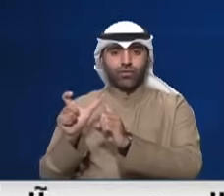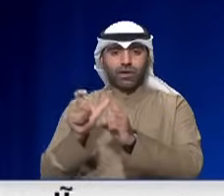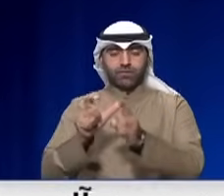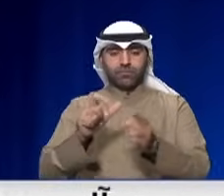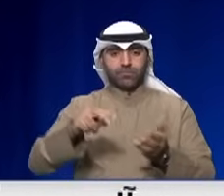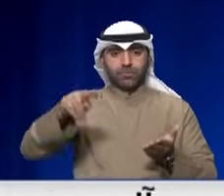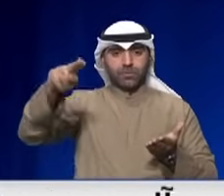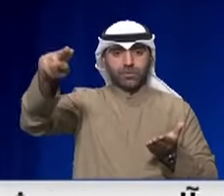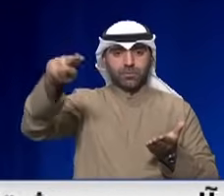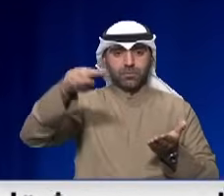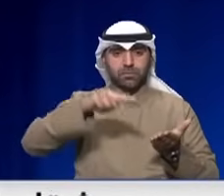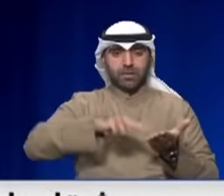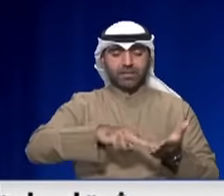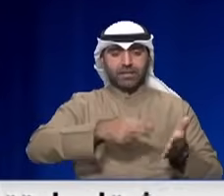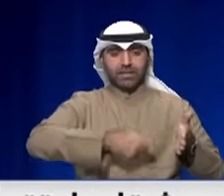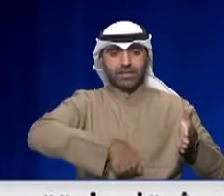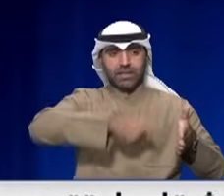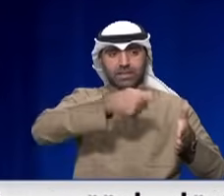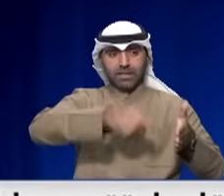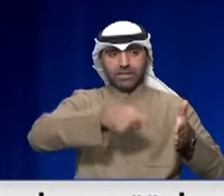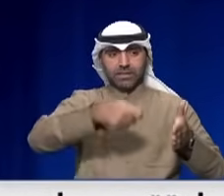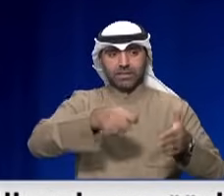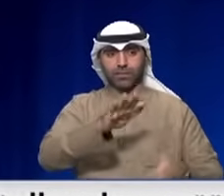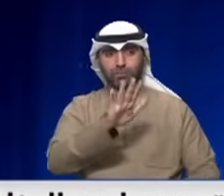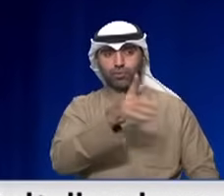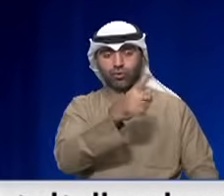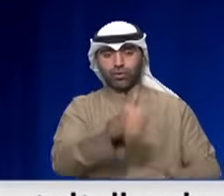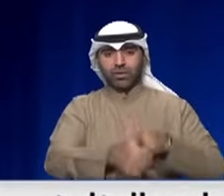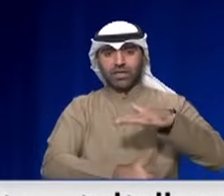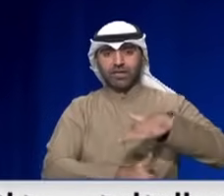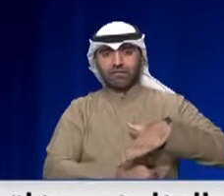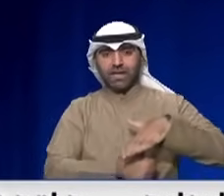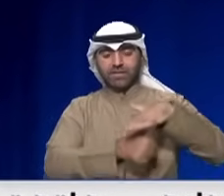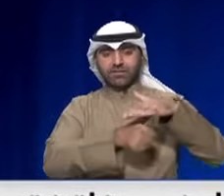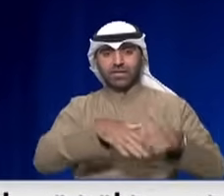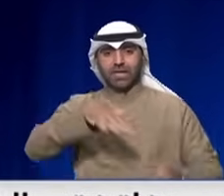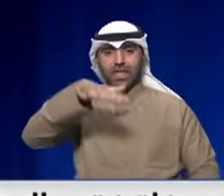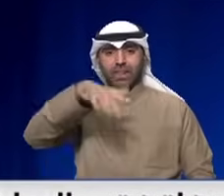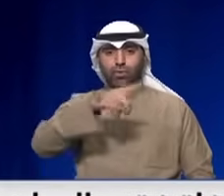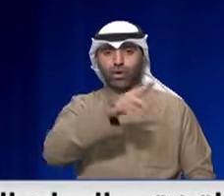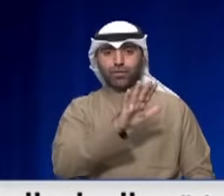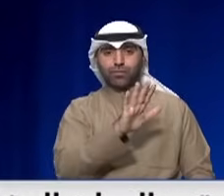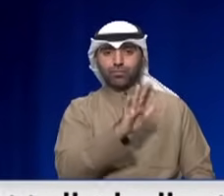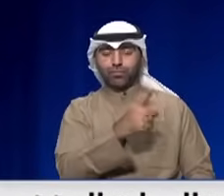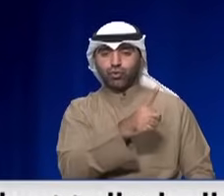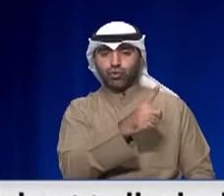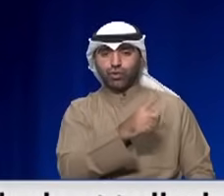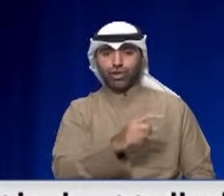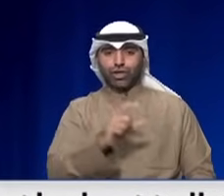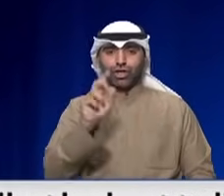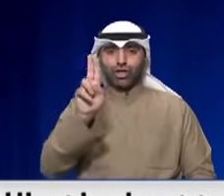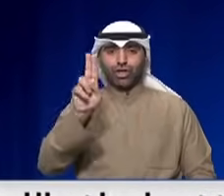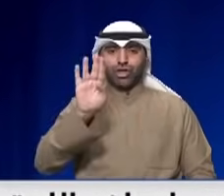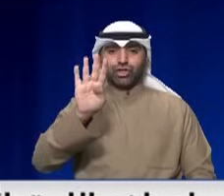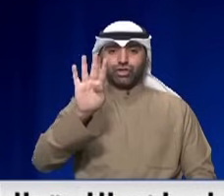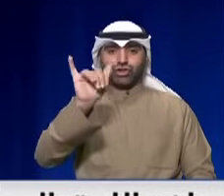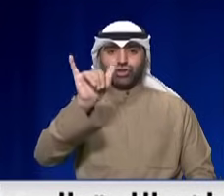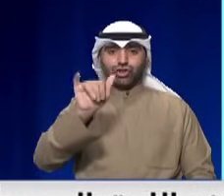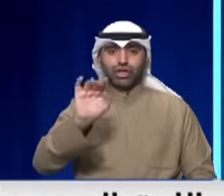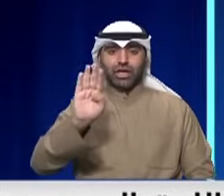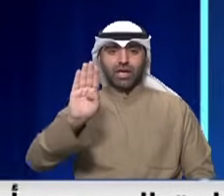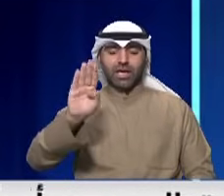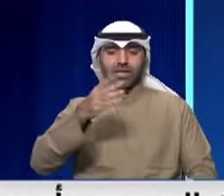من فخامه الرئيس بيتر بافيل رئيس جمهوريه التشيك الصديقه اعرب فيها فخامته باسمه وباسم الشعب الشيكي